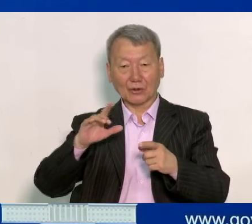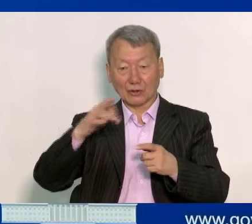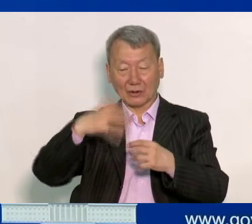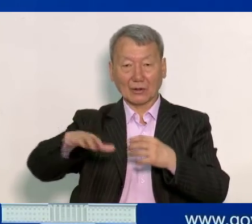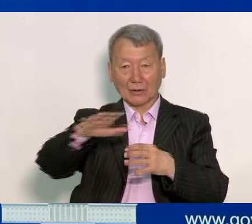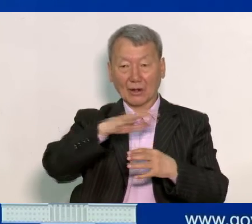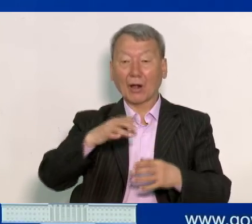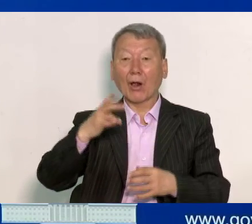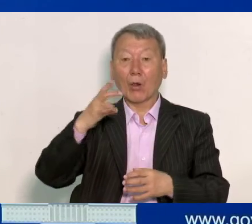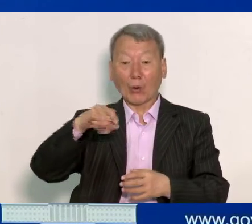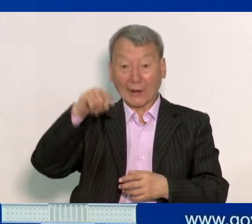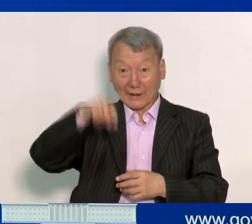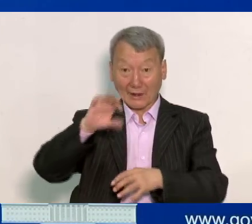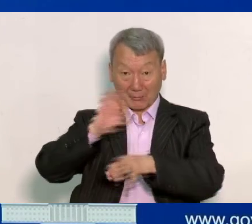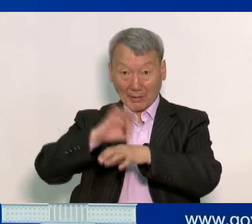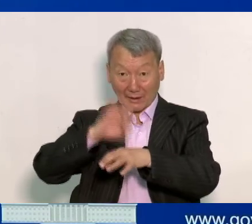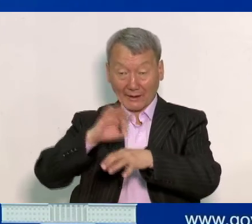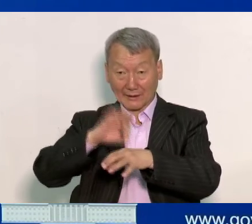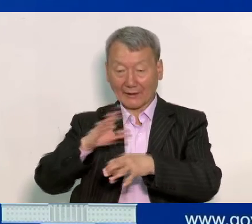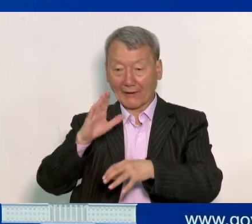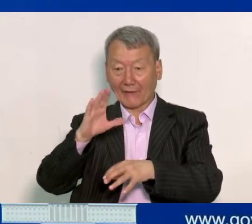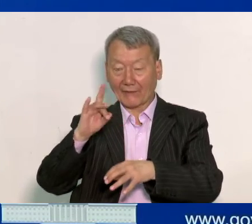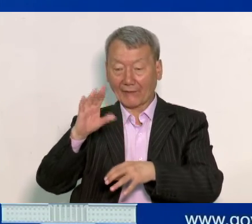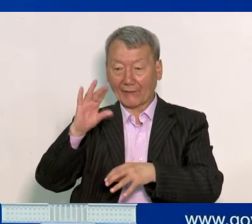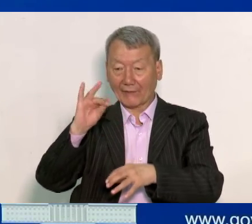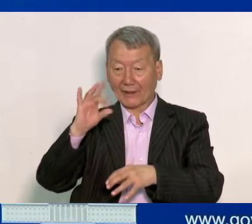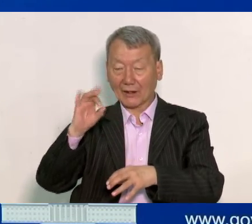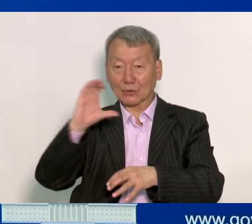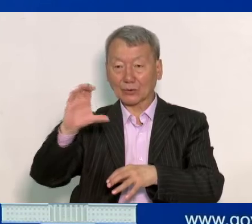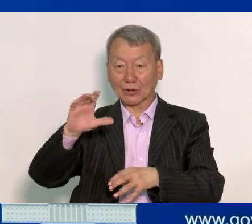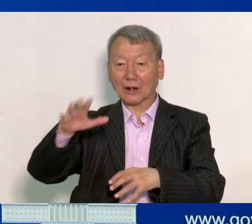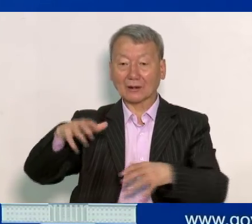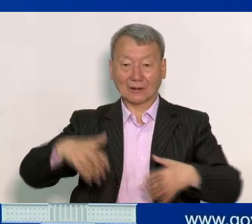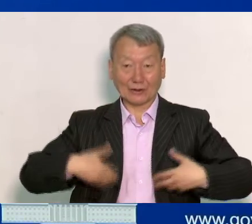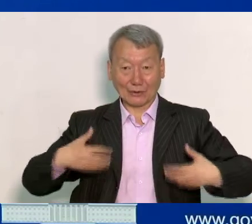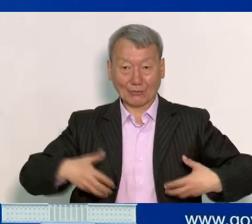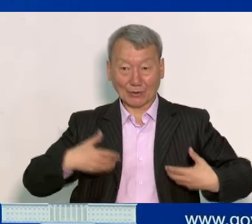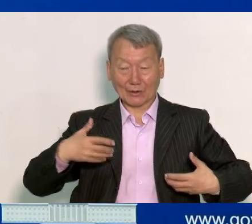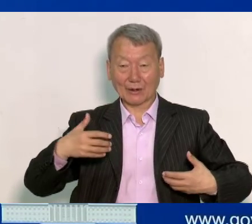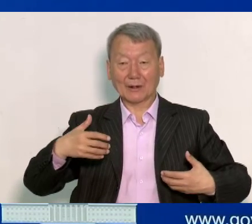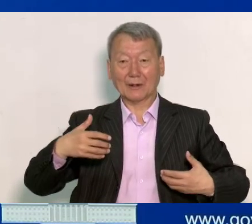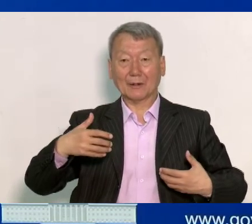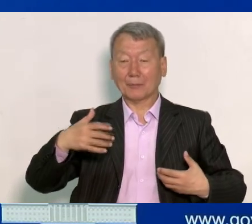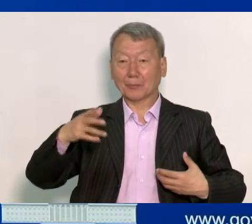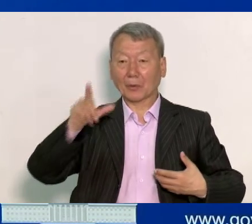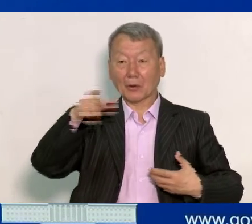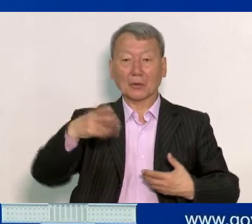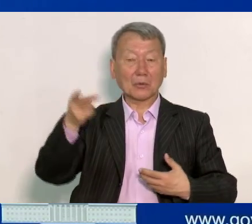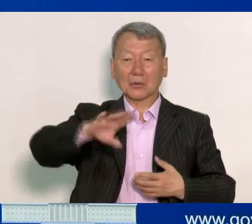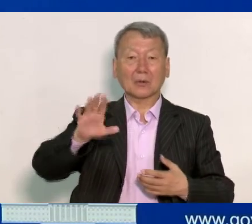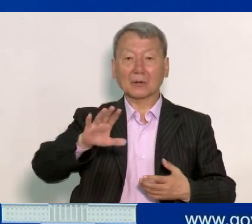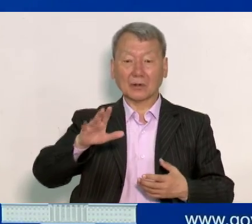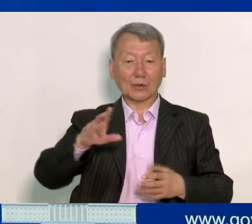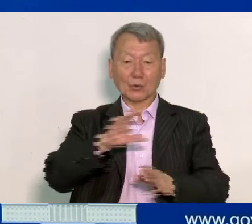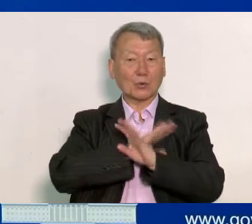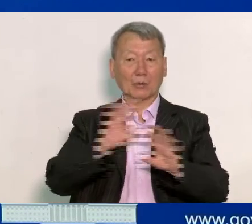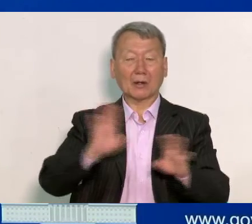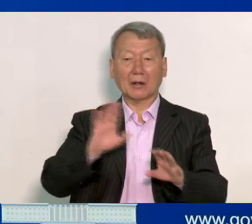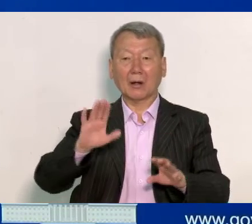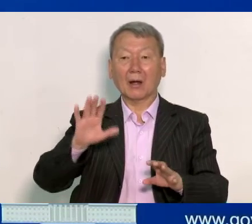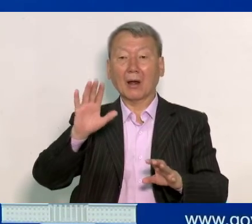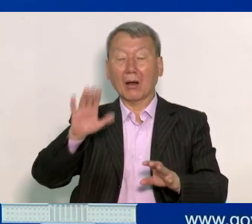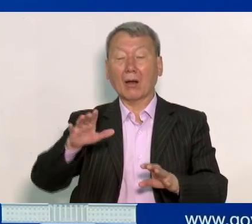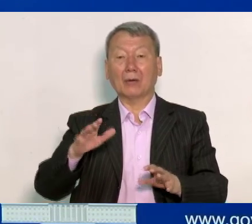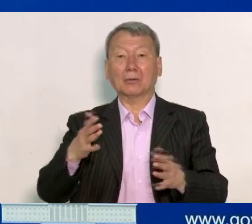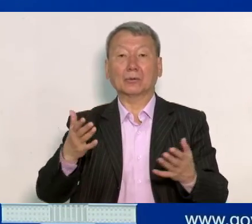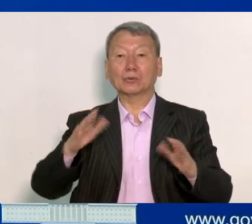распространяются. Но от этих болезней животные, они не погибает, падеж летальный